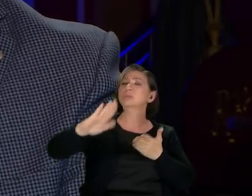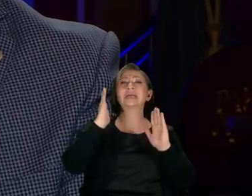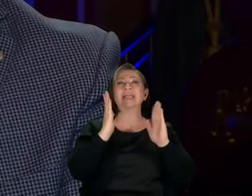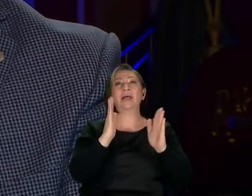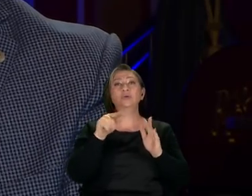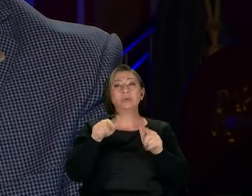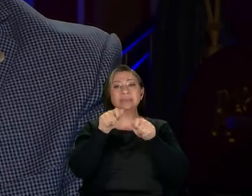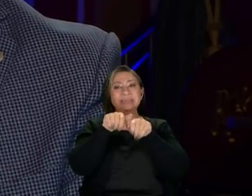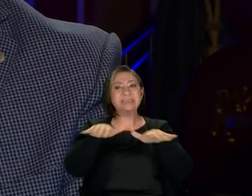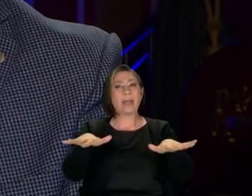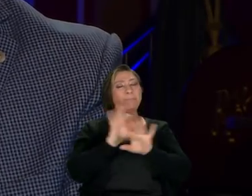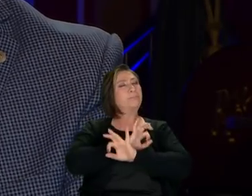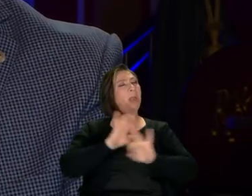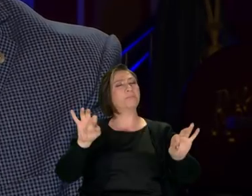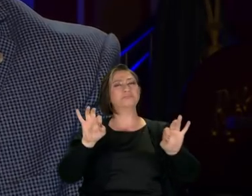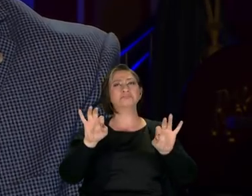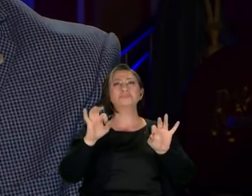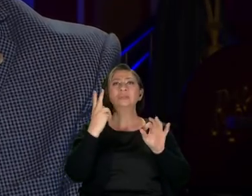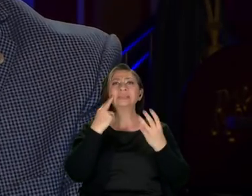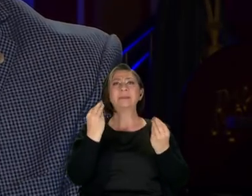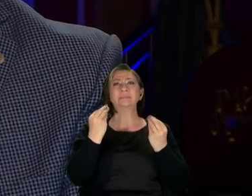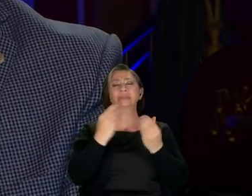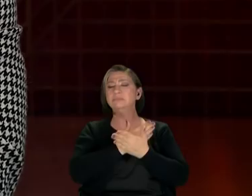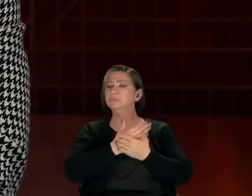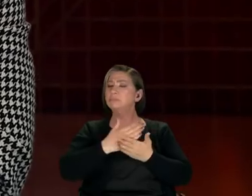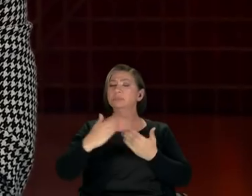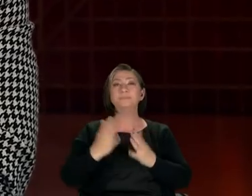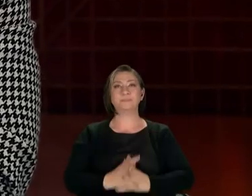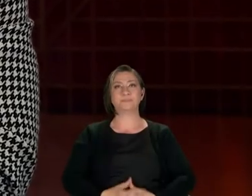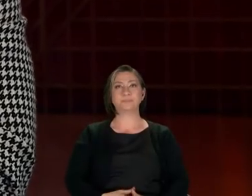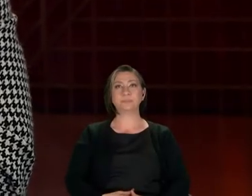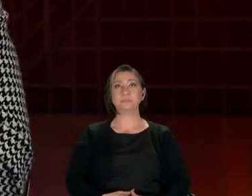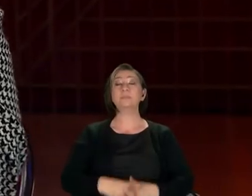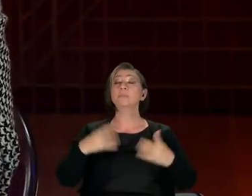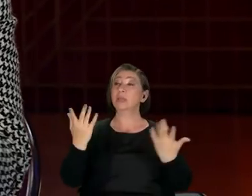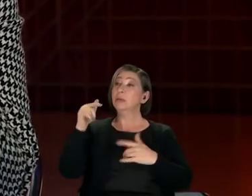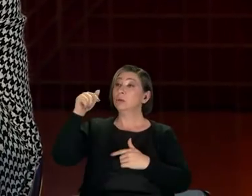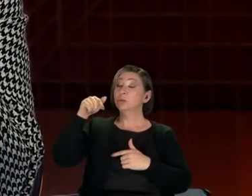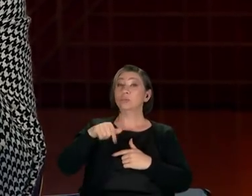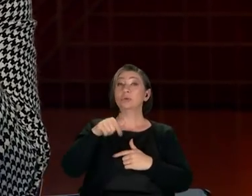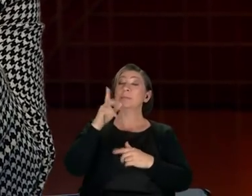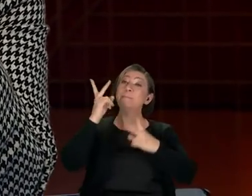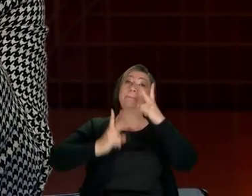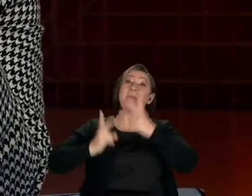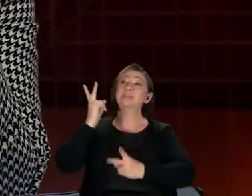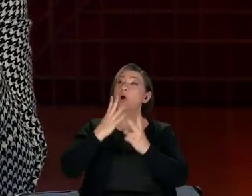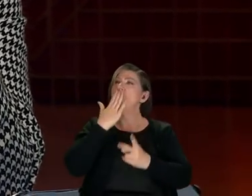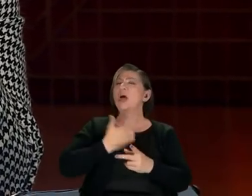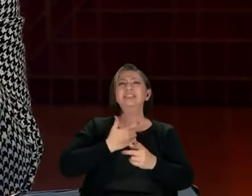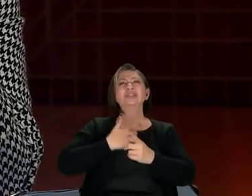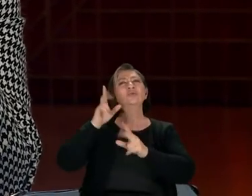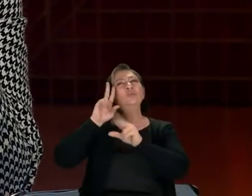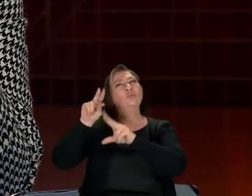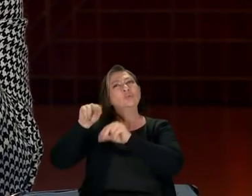şekilde şu anda çok sistematik, çok rahat, çok steril gidiyoruz kurum olarak. Peki bu kimi öğrenci yurtlarının şu